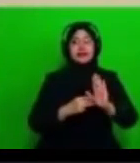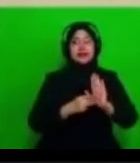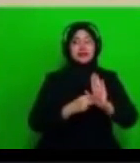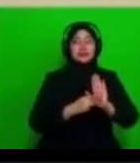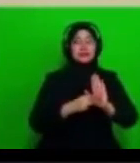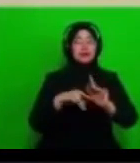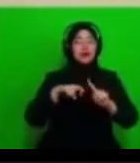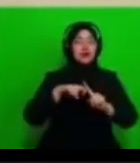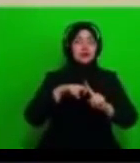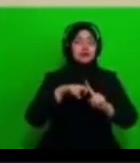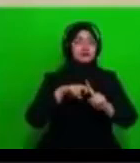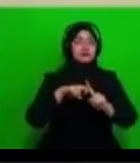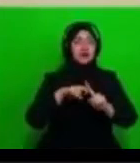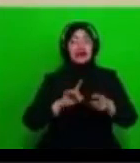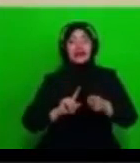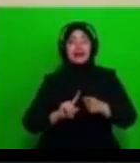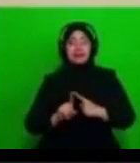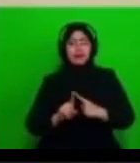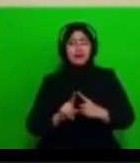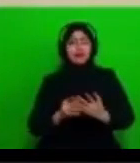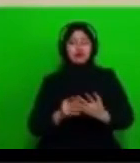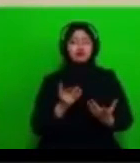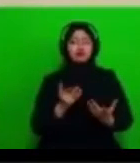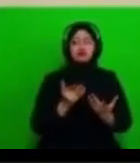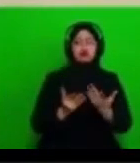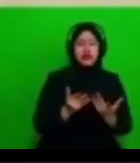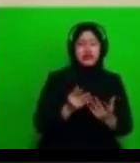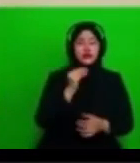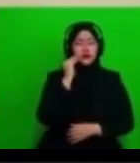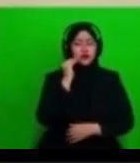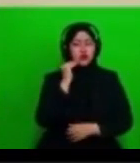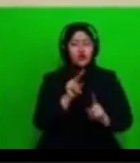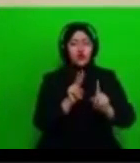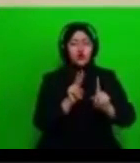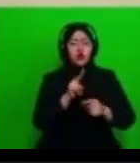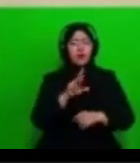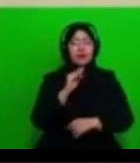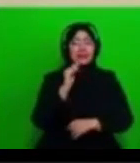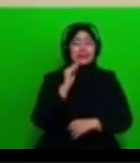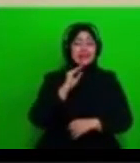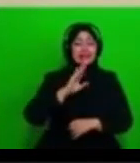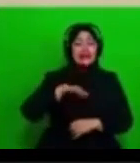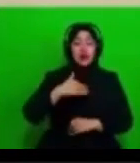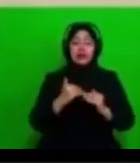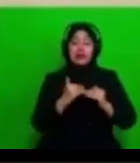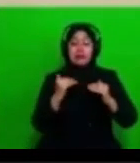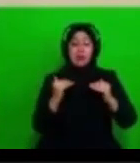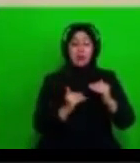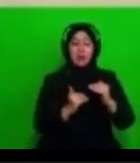tinggi. Tapi kalau kita asumsikan ini anak-anak di bawah 12 tahun misalnya ya,